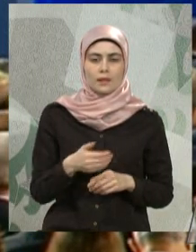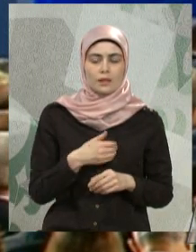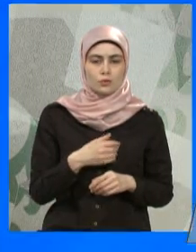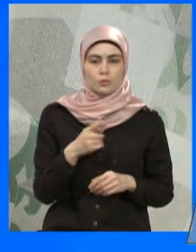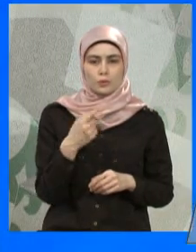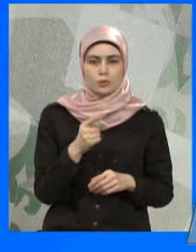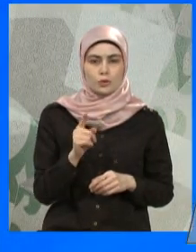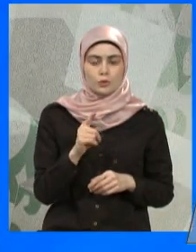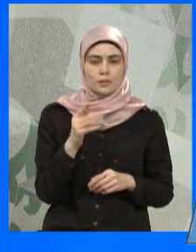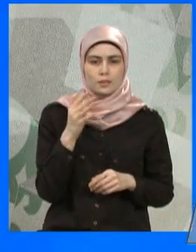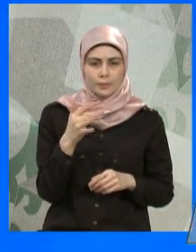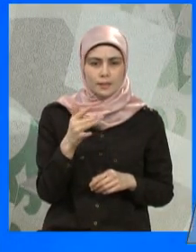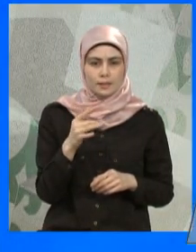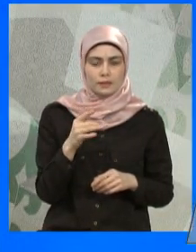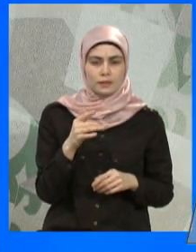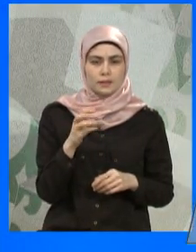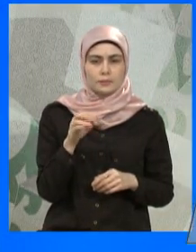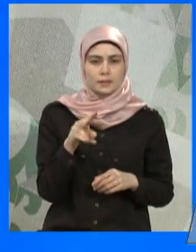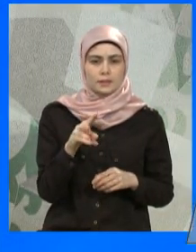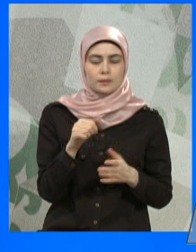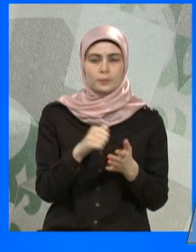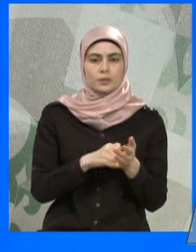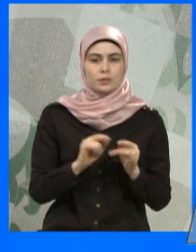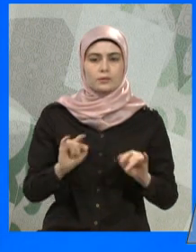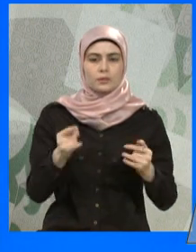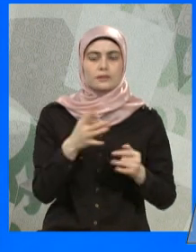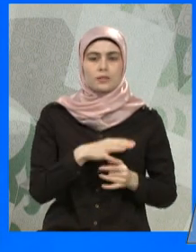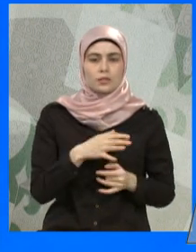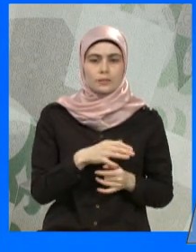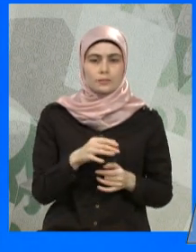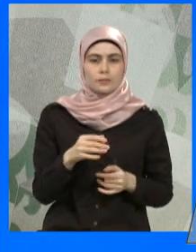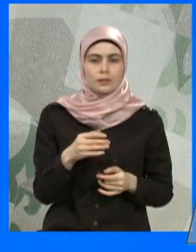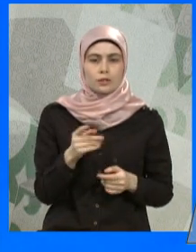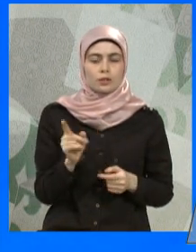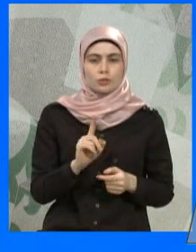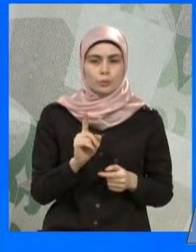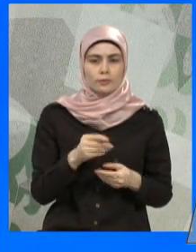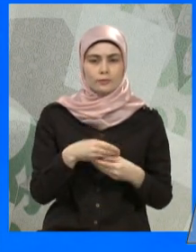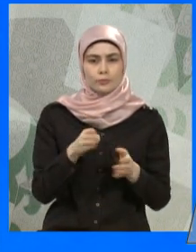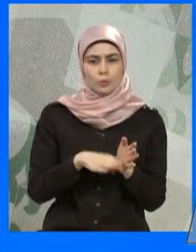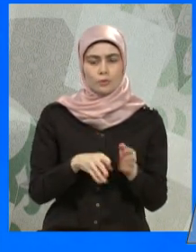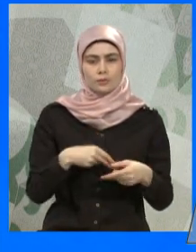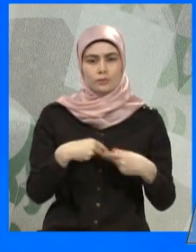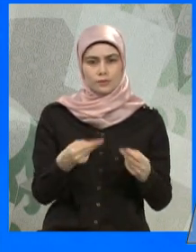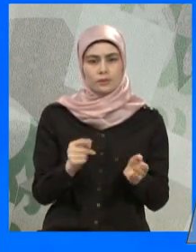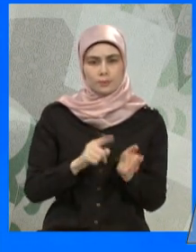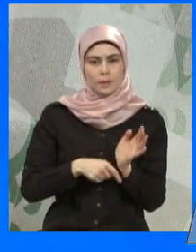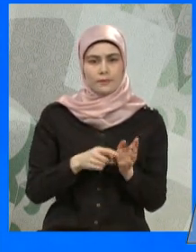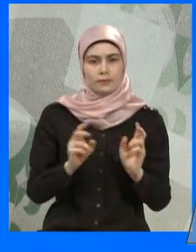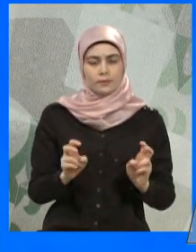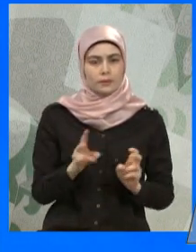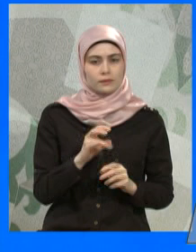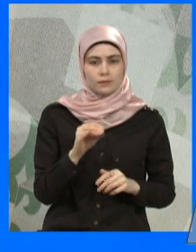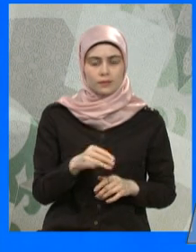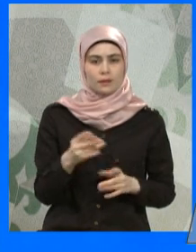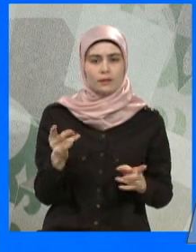подчеркнуть, смысл их работы не в том, чтобы выписывать справки и направления и сходу сопровождать